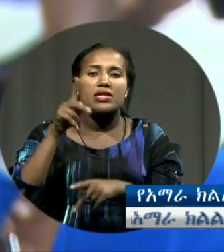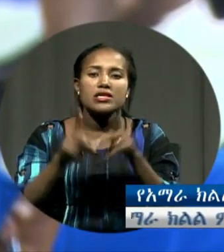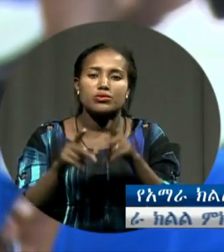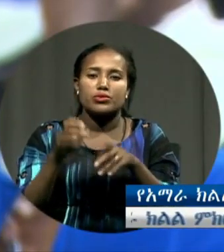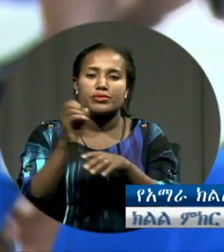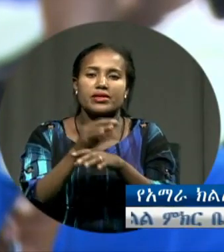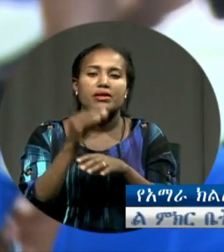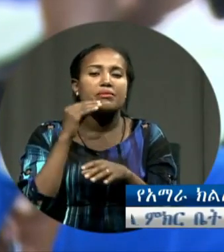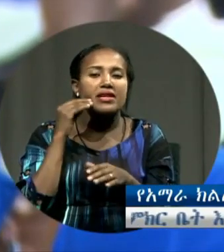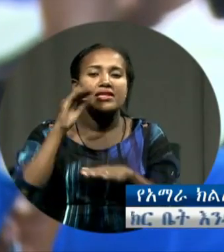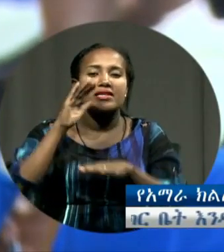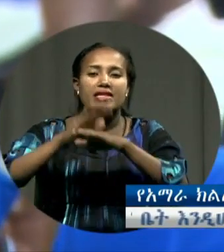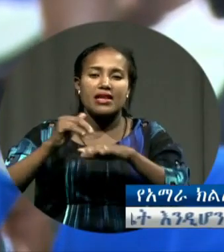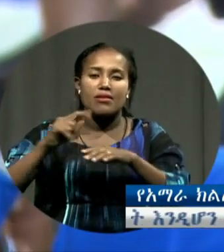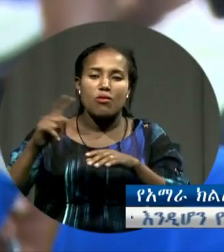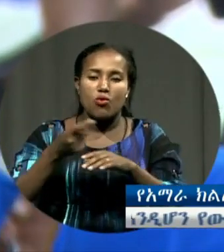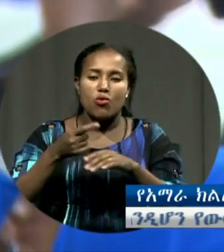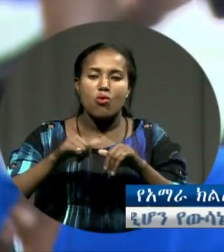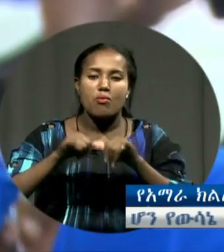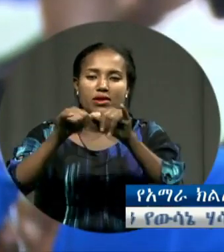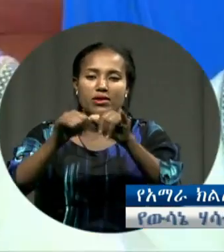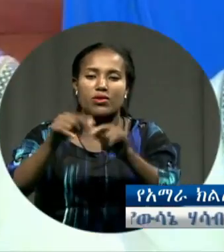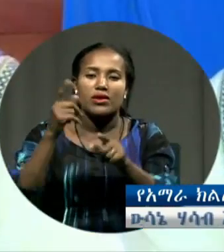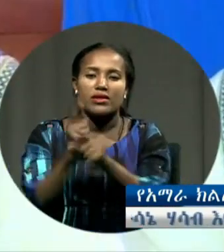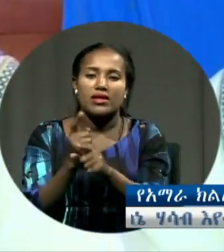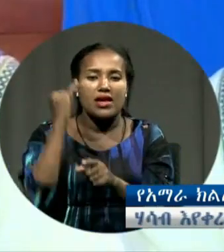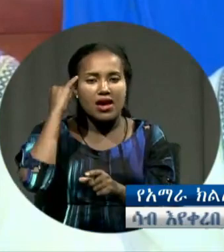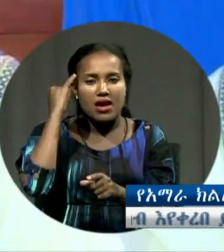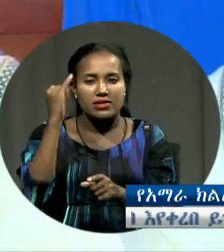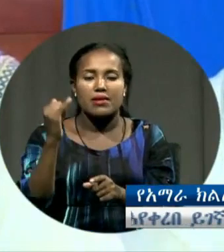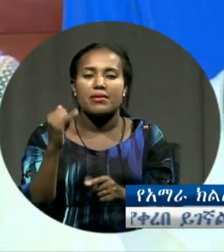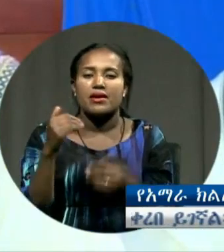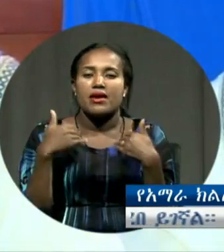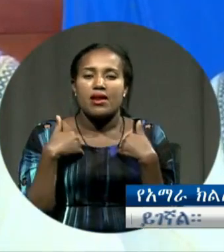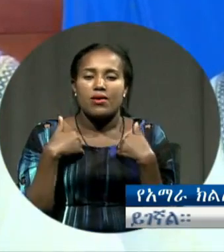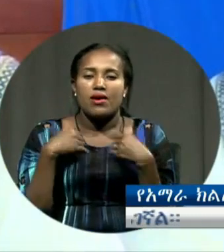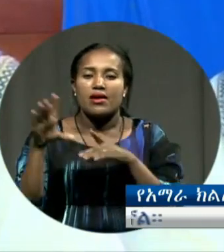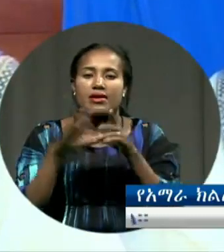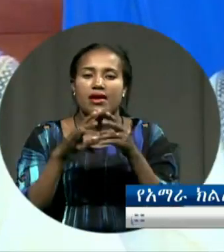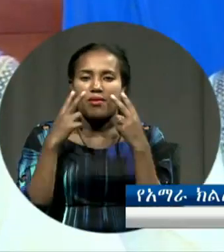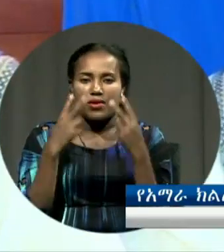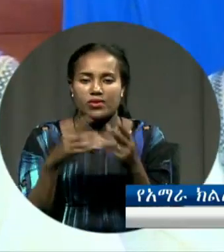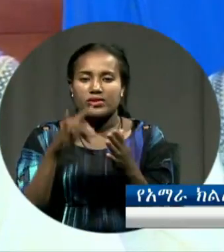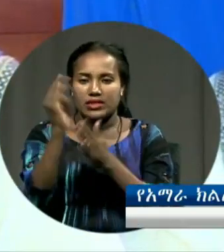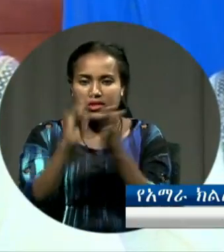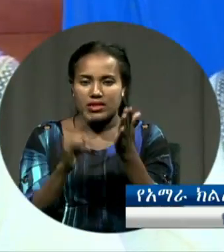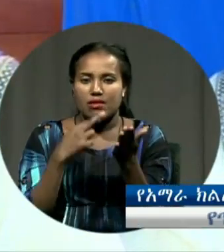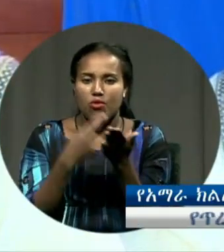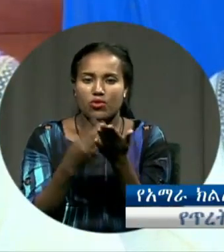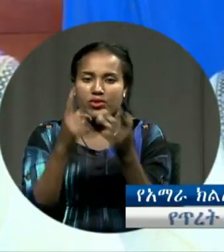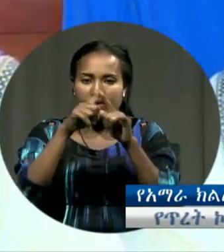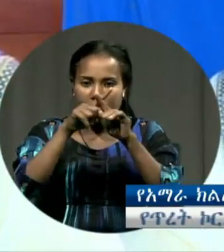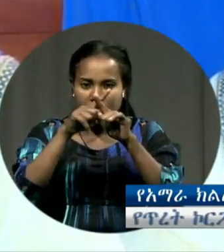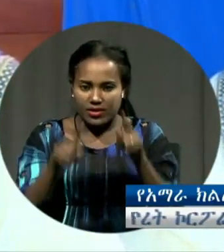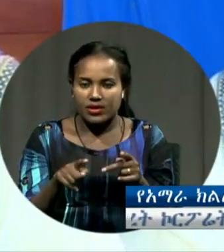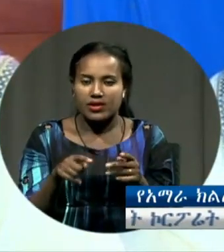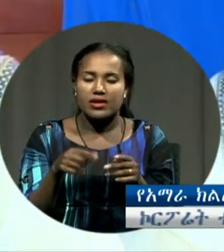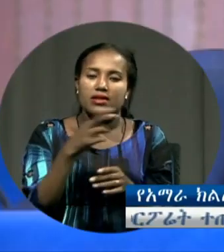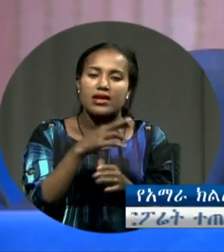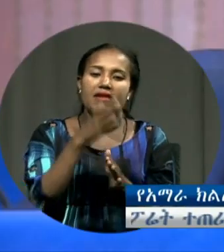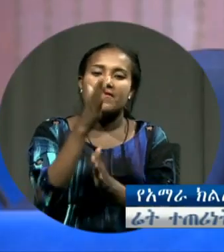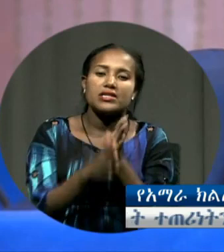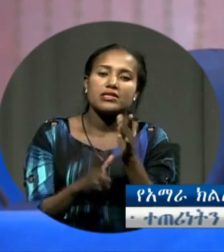ቤት ተጠሪ ሆኖ መቀጠሉ ተገቢ ሀሳብ ያለው አድርጌ ነው የማየው። ዝርዝር ሪፖርት ግን እና